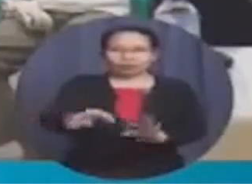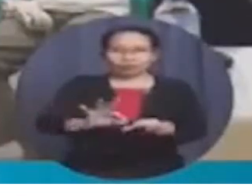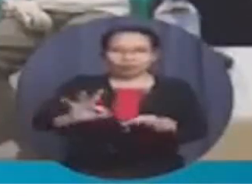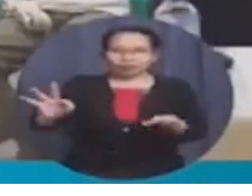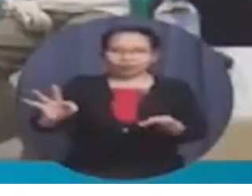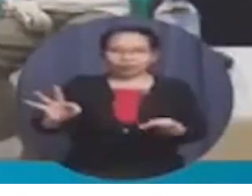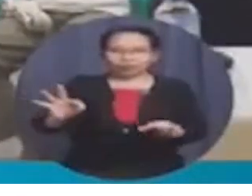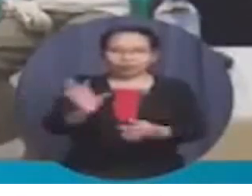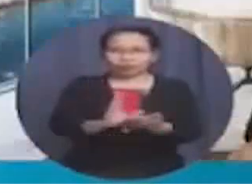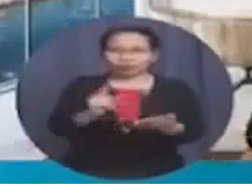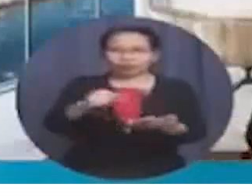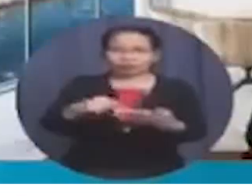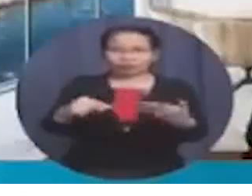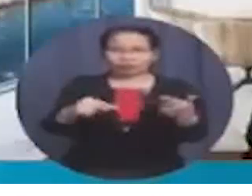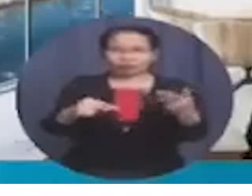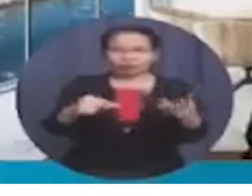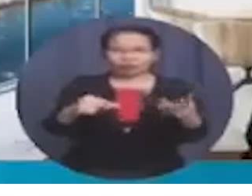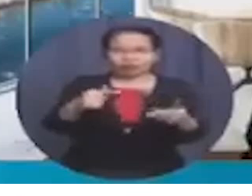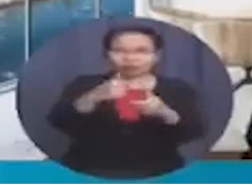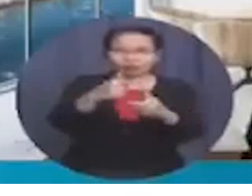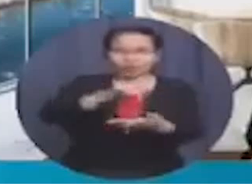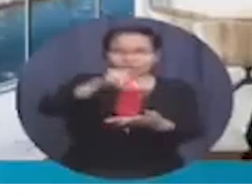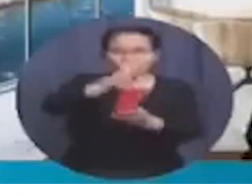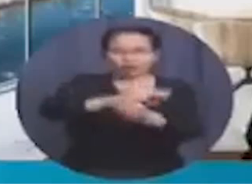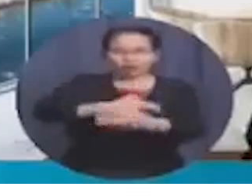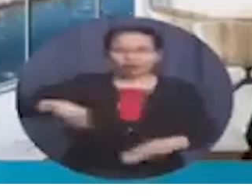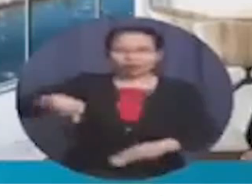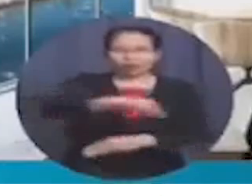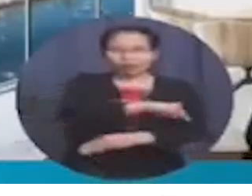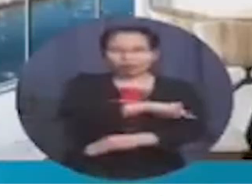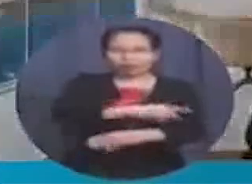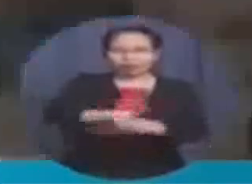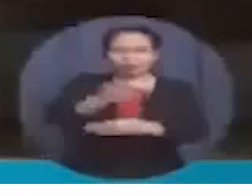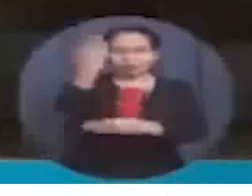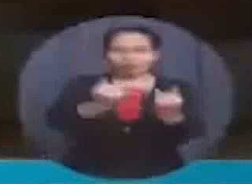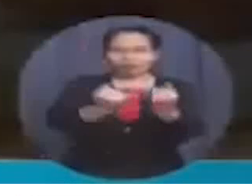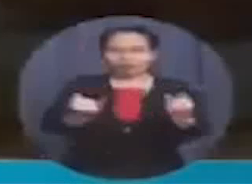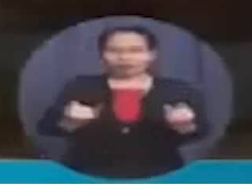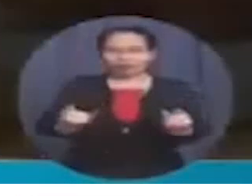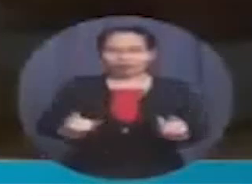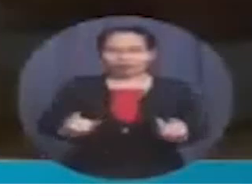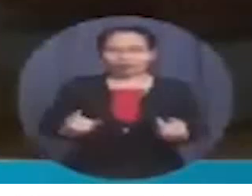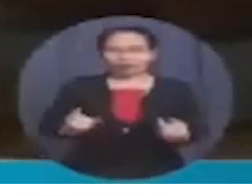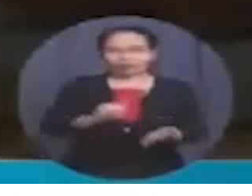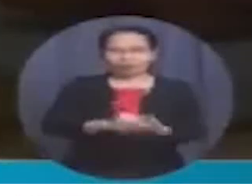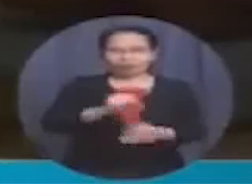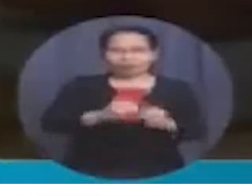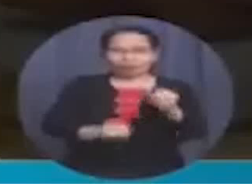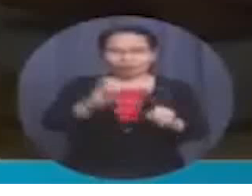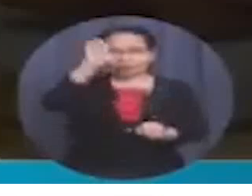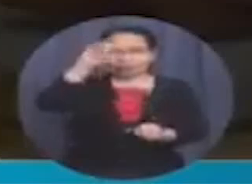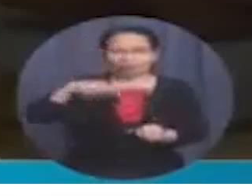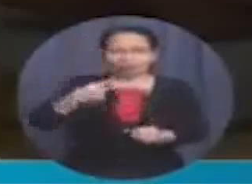Ininterpret mo yung 1:26 of Genesis, that God made us after His image. That's why, sabi